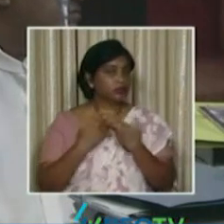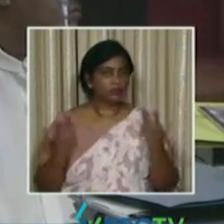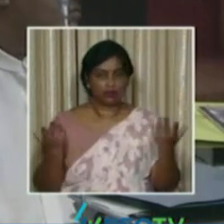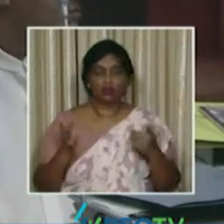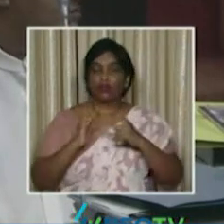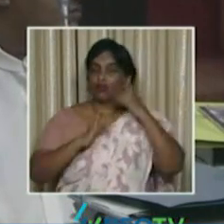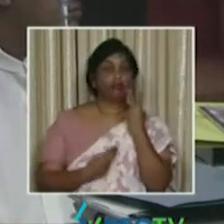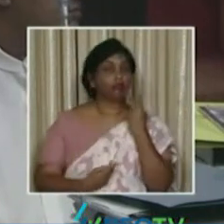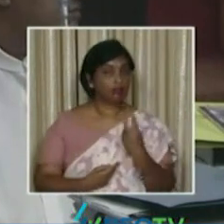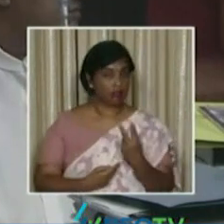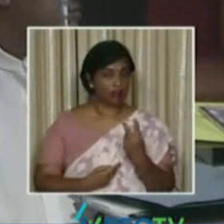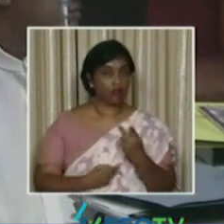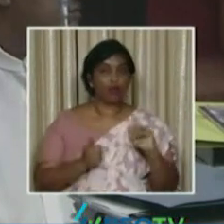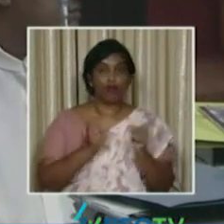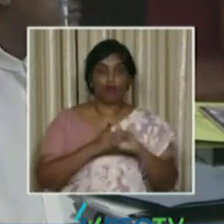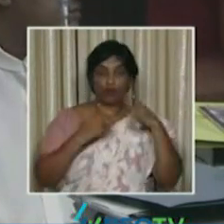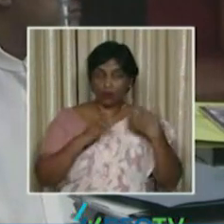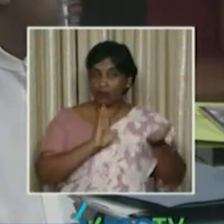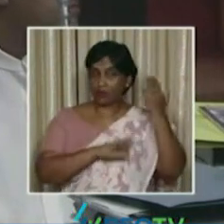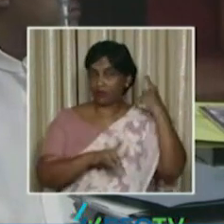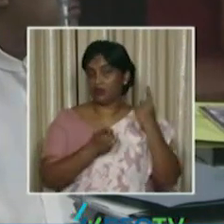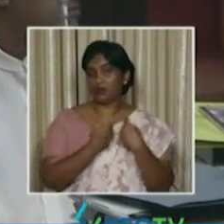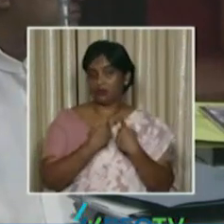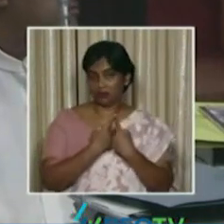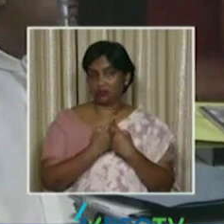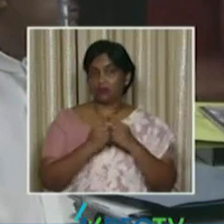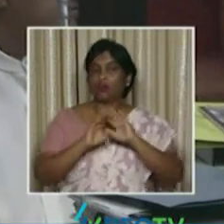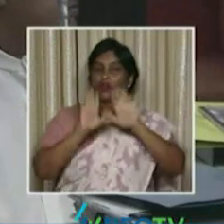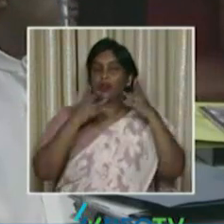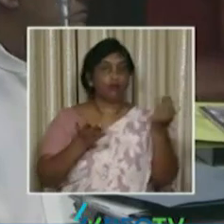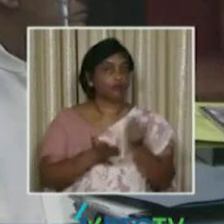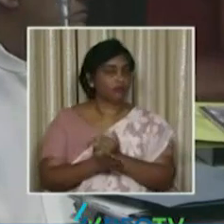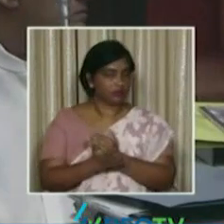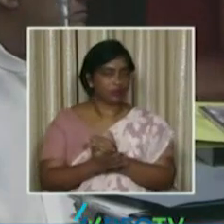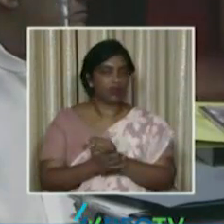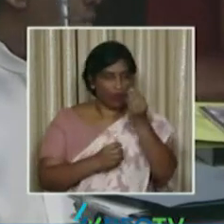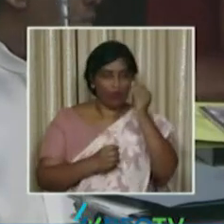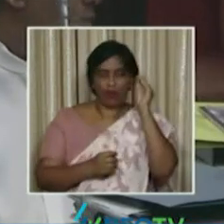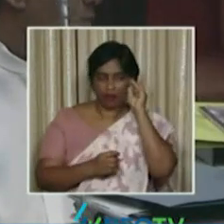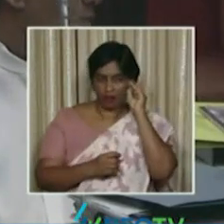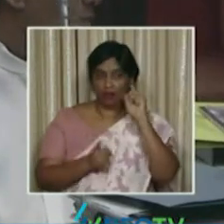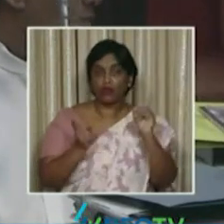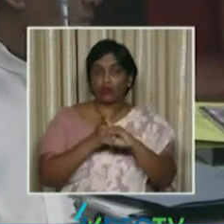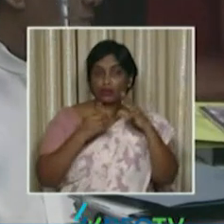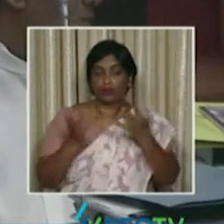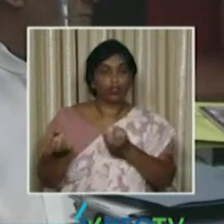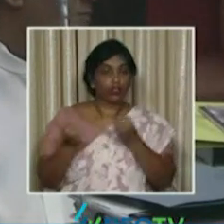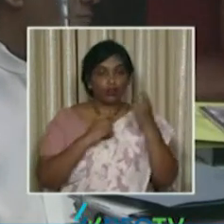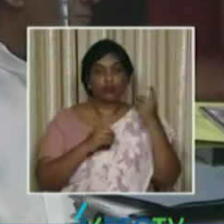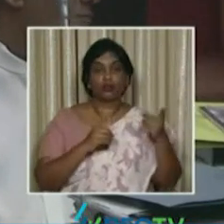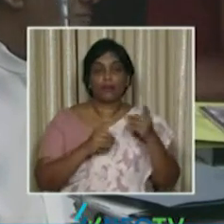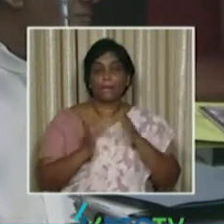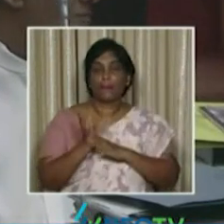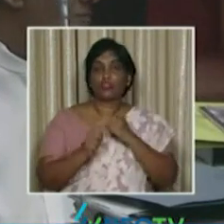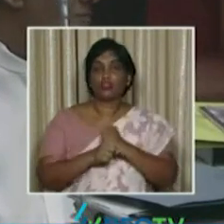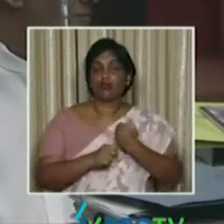මේක ජාත්‍යන්තරයට යනවා. යුද්ධය අවසන් කාලයක යනවා. ඔක්කොම ඉතු එක ඉවරයි කියලා ඉවර නැහැ. ඔෆිස් එකක් හැරියා. යුද්ධයෙන් පස්සේ අස්කර වරේ මේජර් ජෙනරල් ඔක්කොම